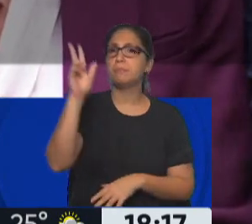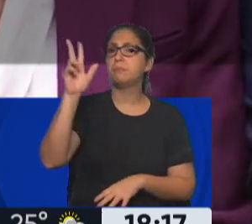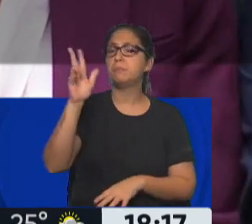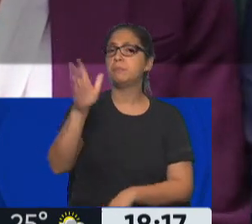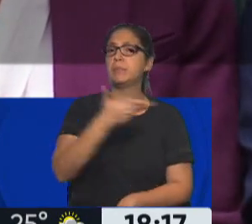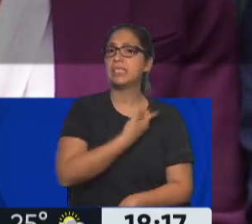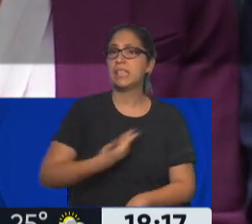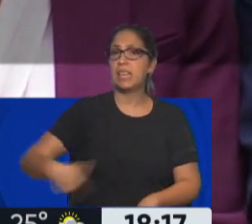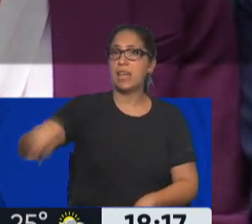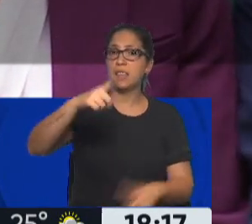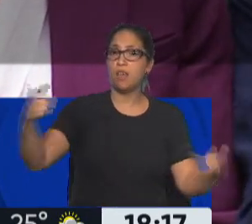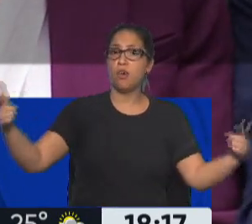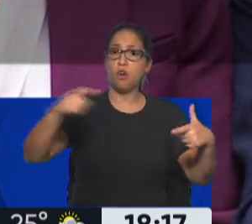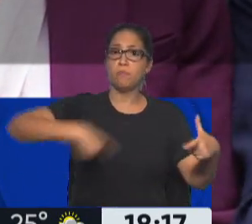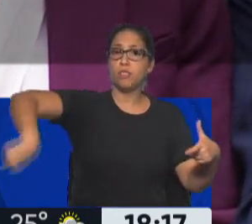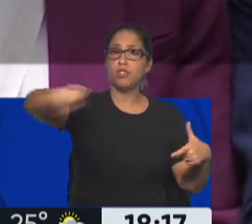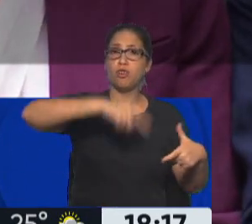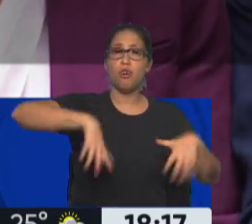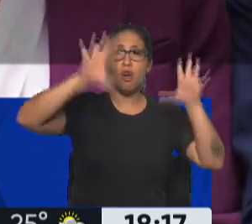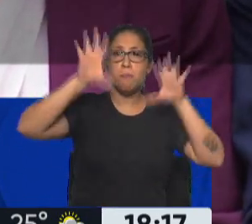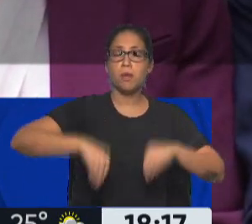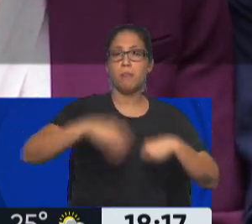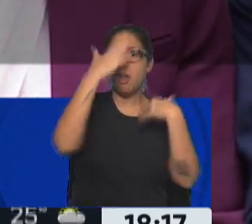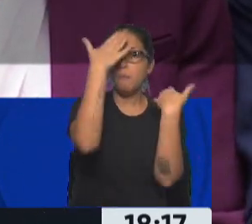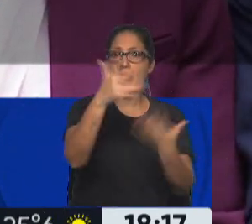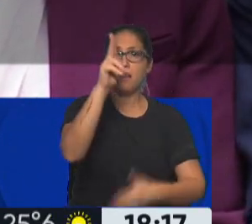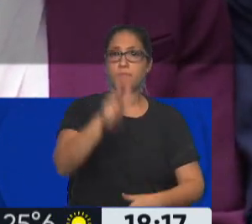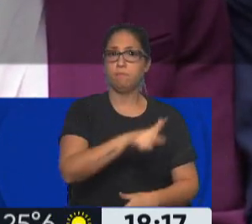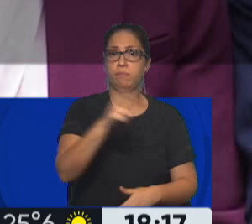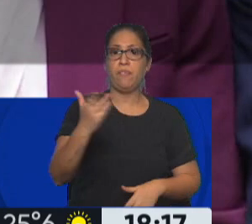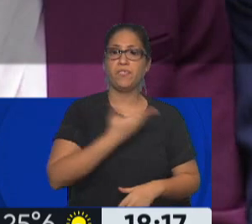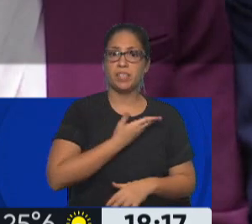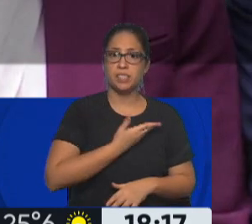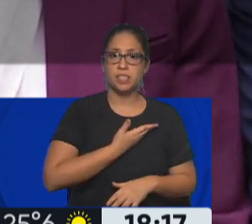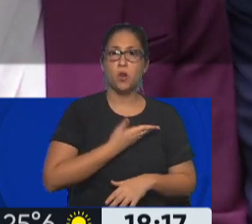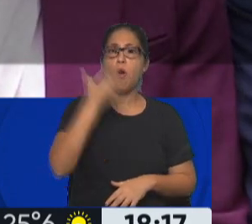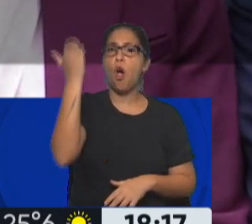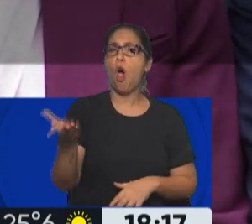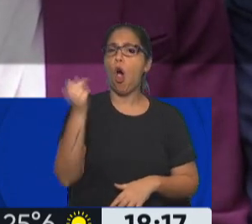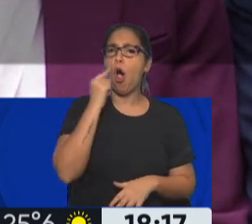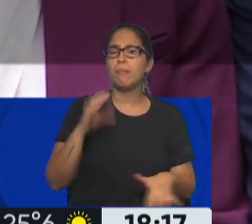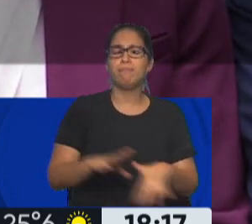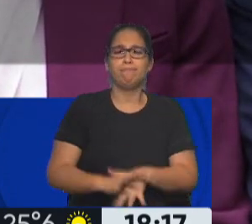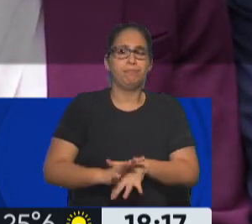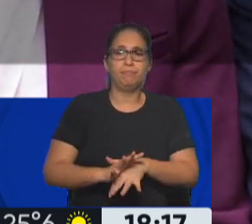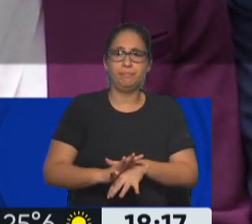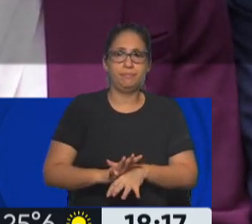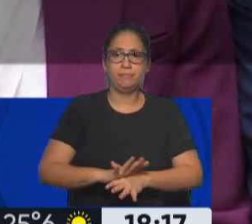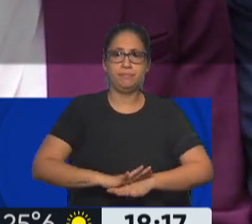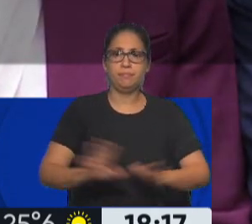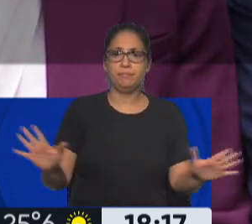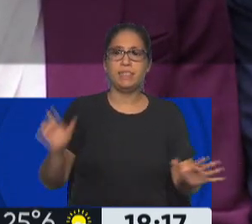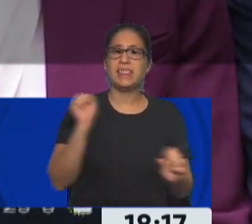paying tribute to His Holiness Pope Francis, an extraordinary man. His lifelong work